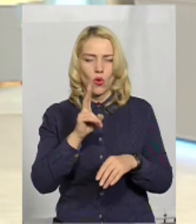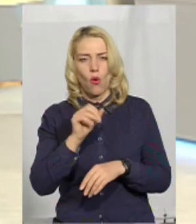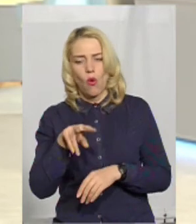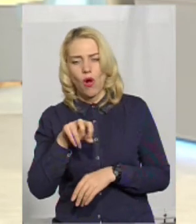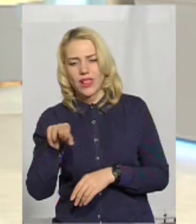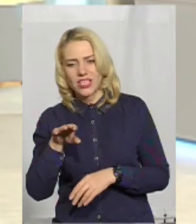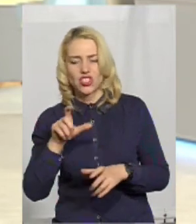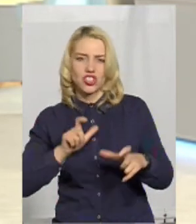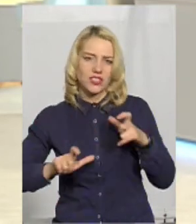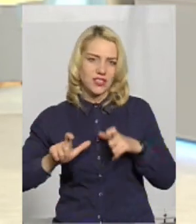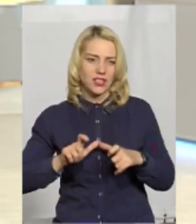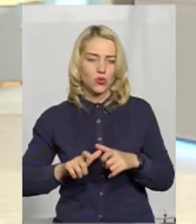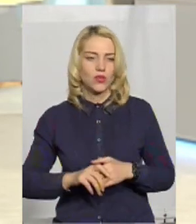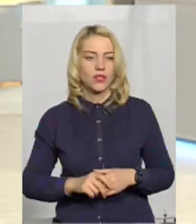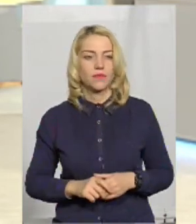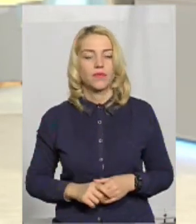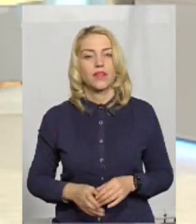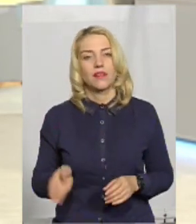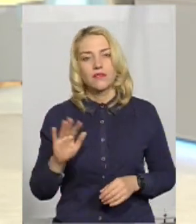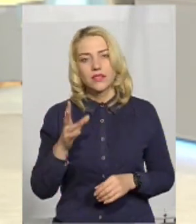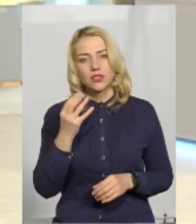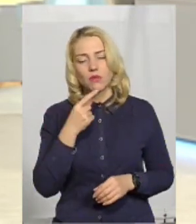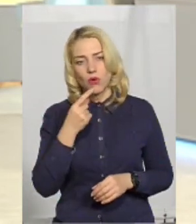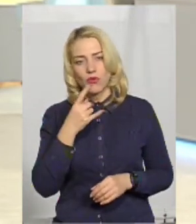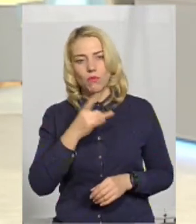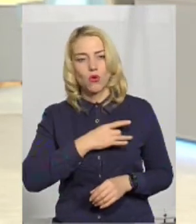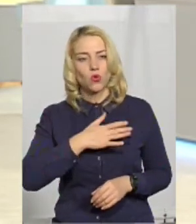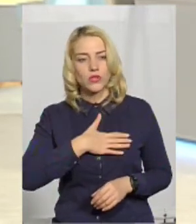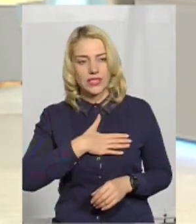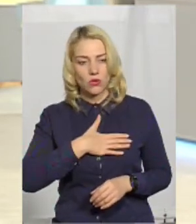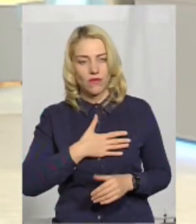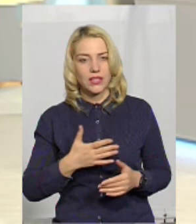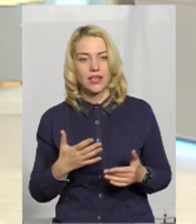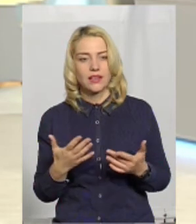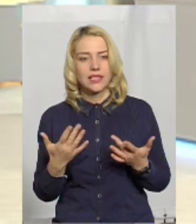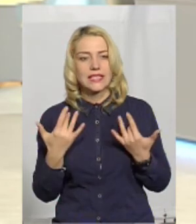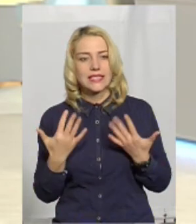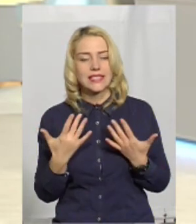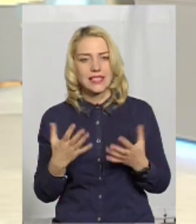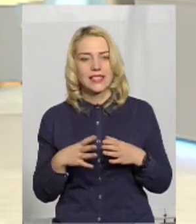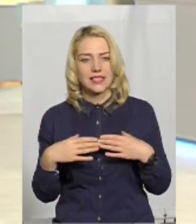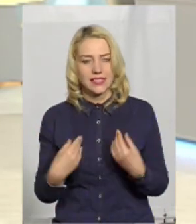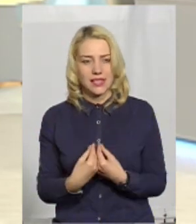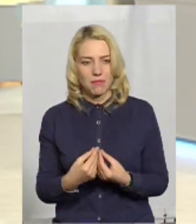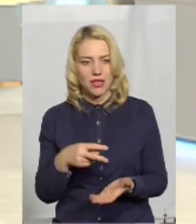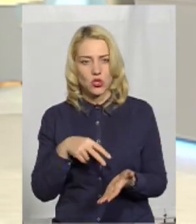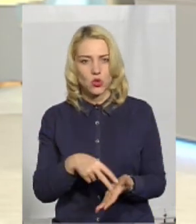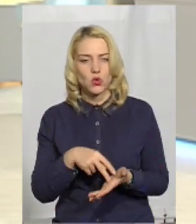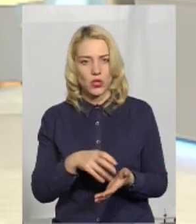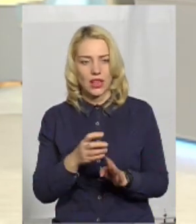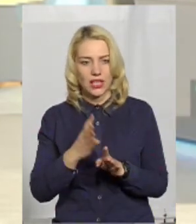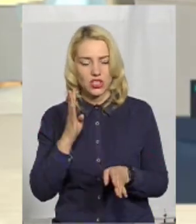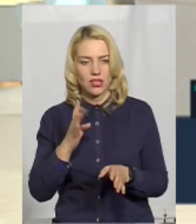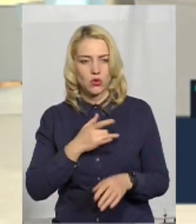коледжі, інститути у віці до 18 років. Давайте ще поговоримо про усиновлення. Скільки сімей стоять на черзі